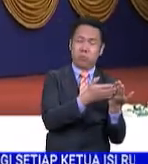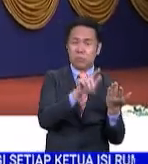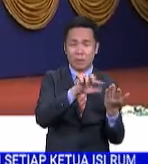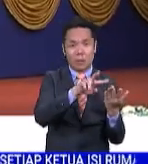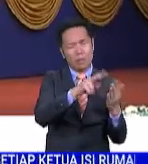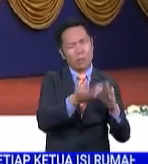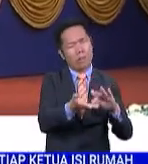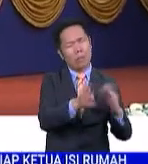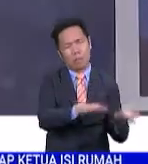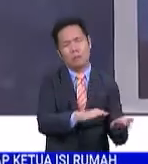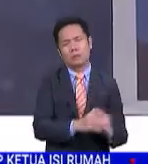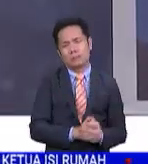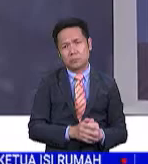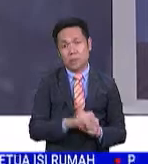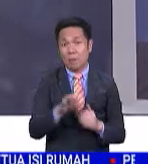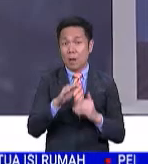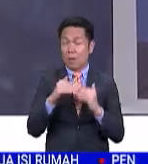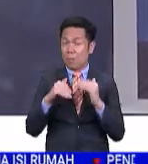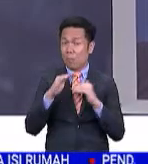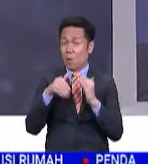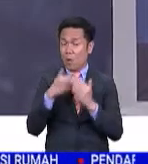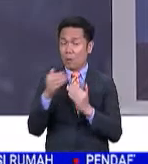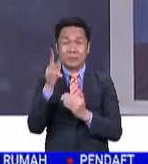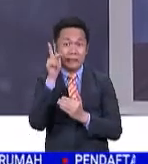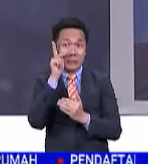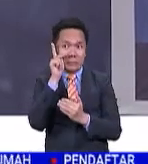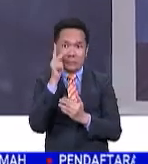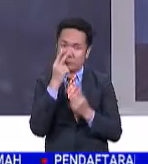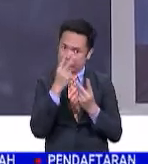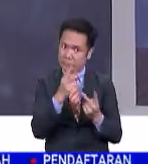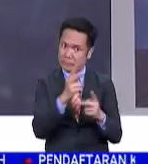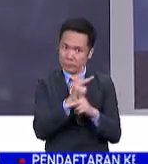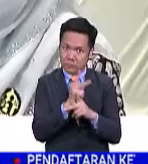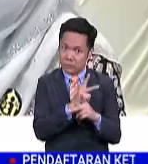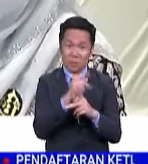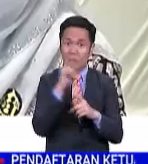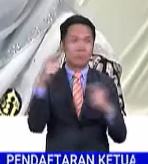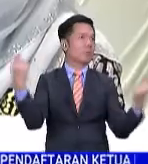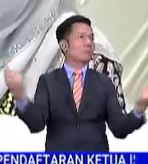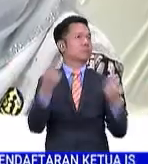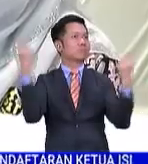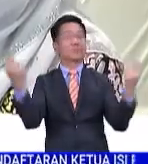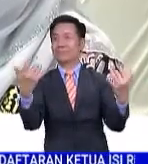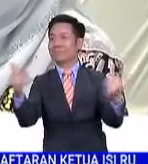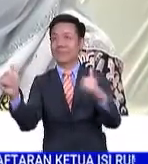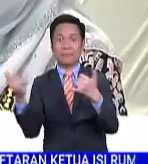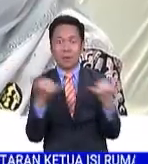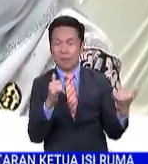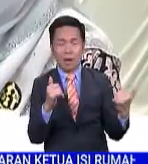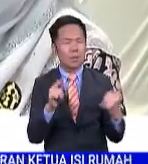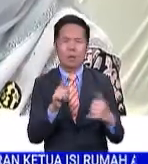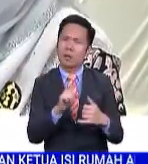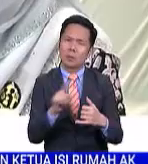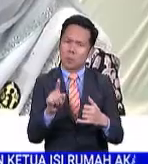Setakat ini, rakyat Kelantan patuh pada arahan tidak menjadikan banjir sebagai pesta.